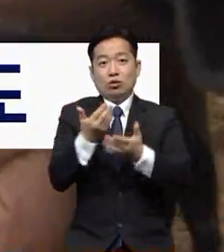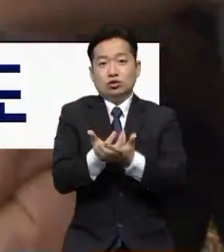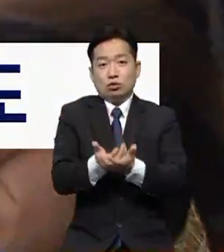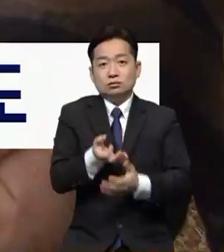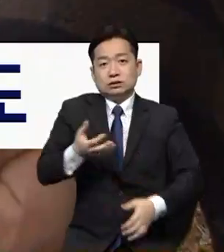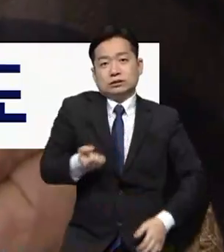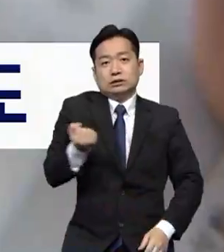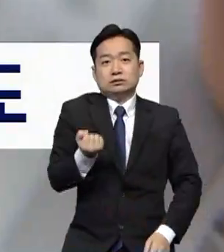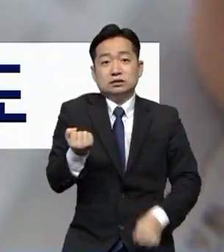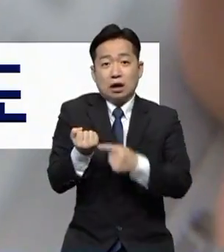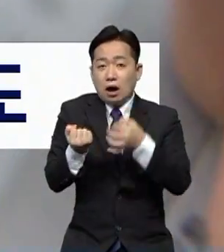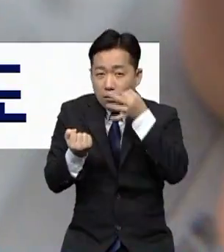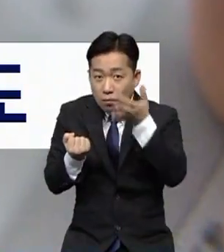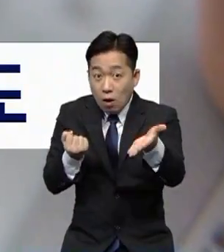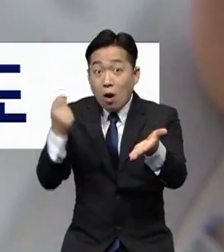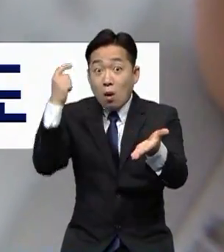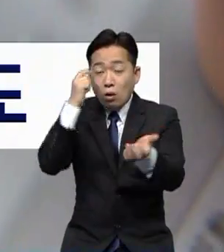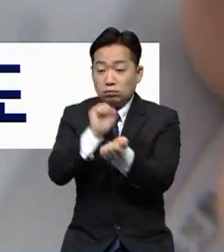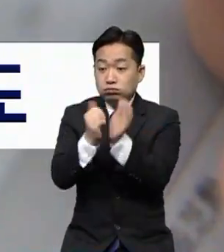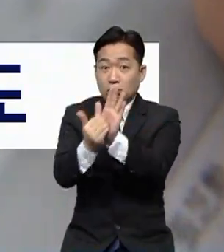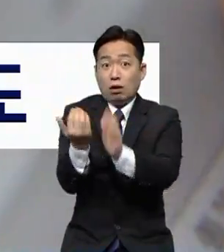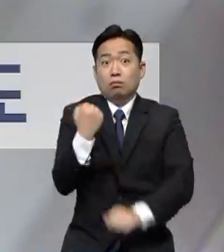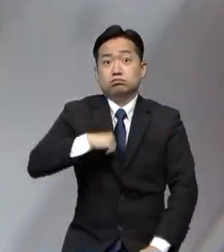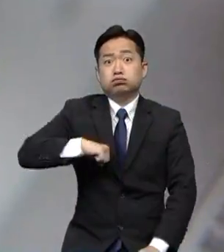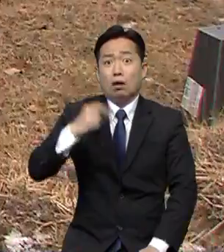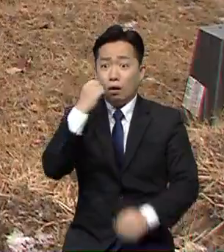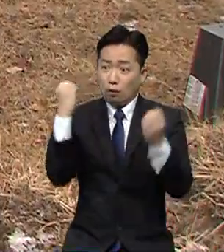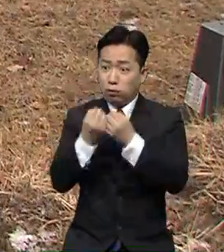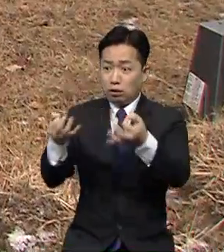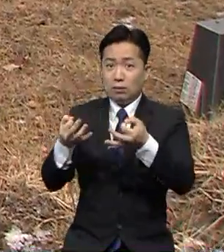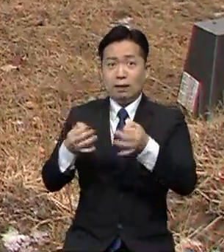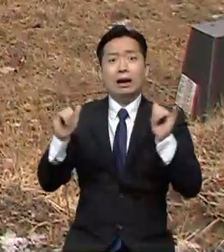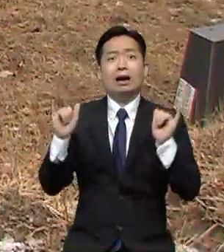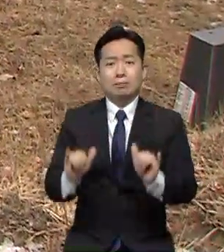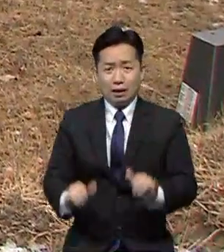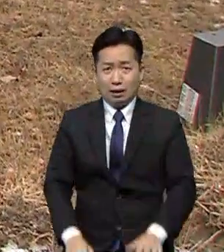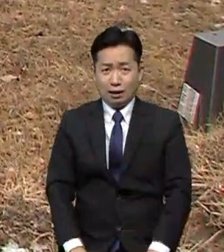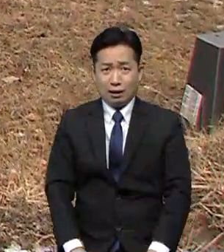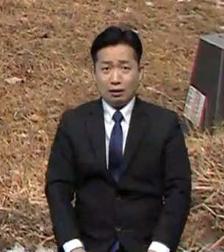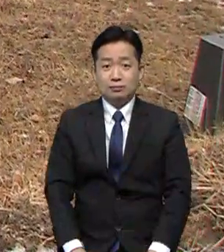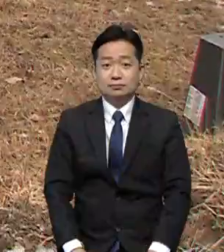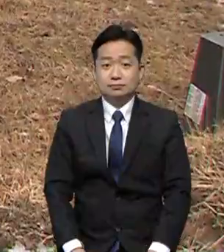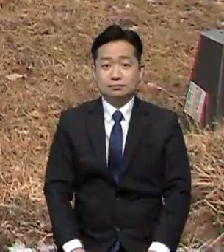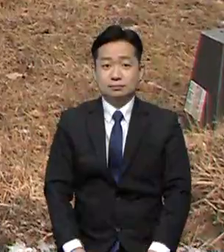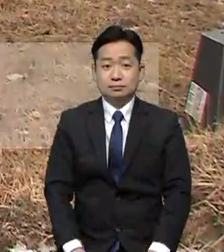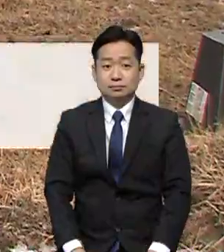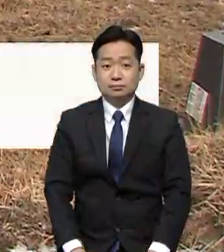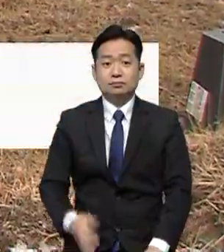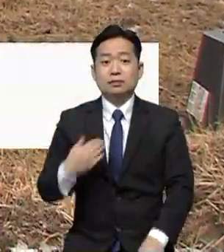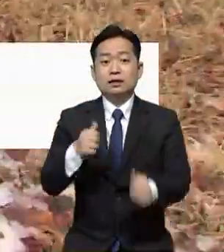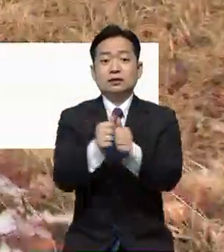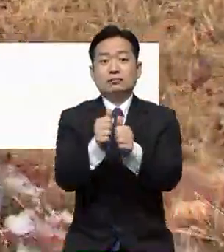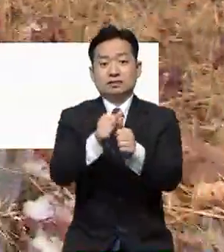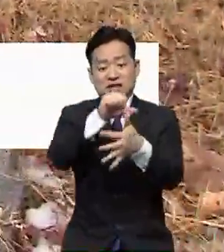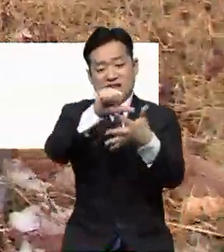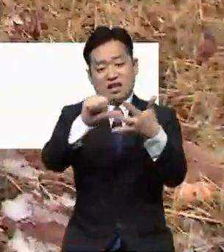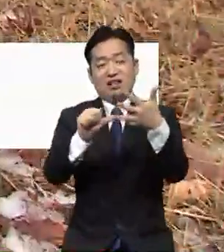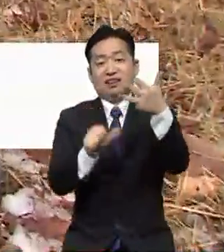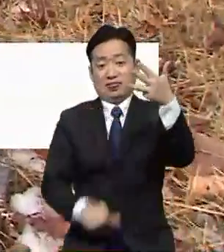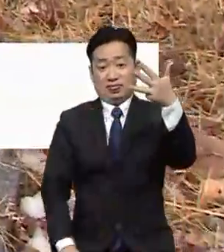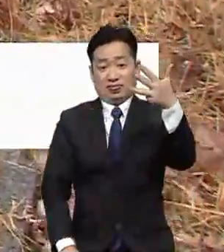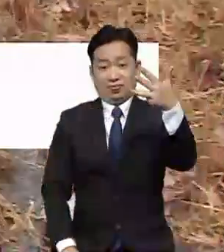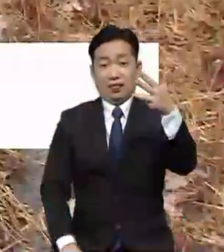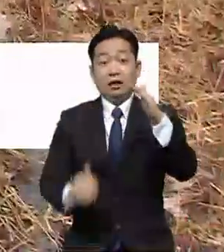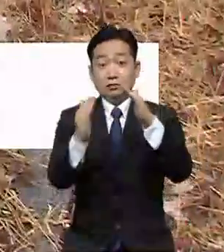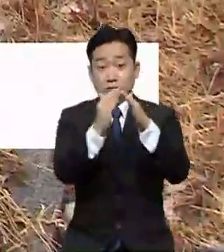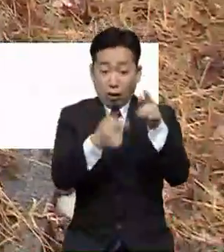왔습니다. 자칫 방역수칙을 어겼다는 오해를 받을 수 있기 때문입니다. 남자 아이만 4명이요. 한 주소에